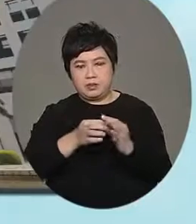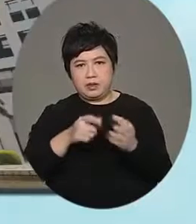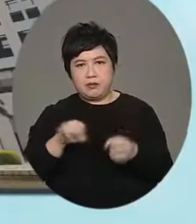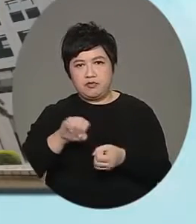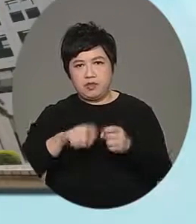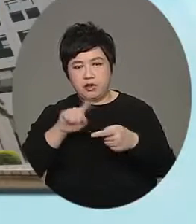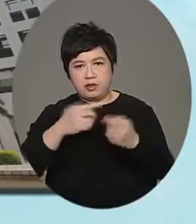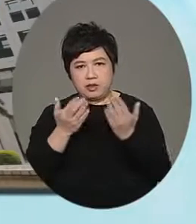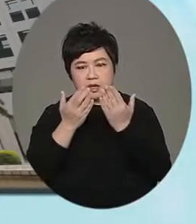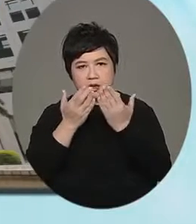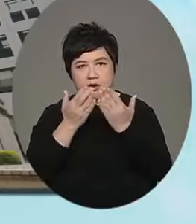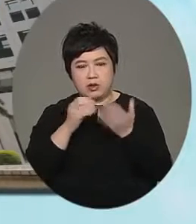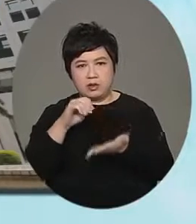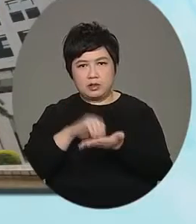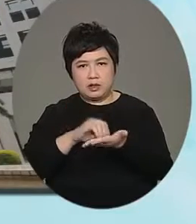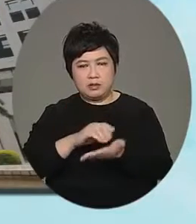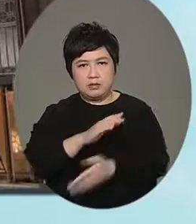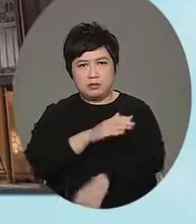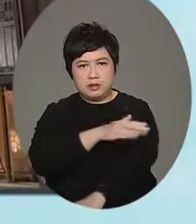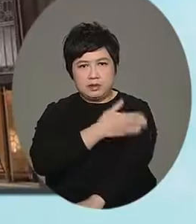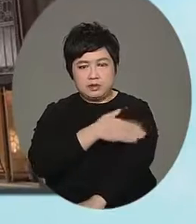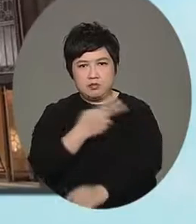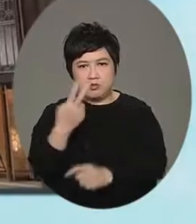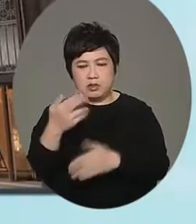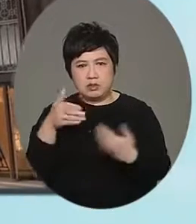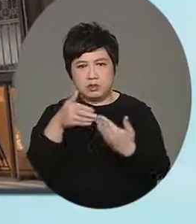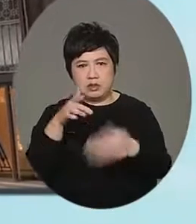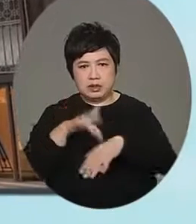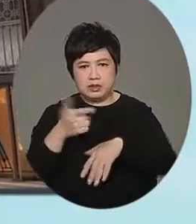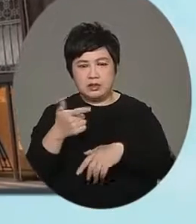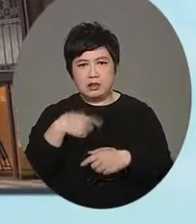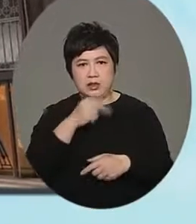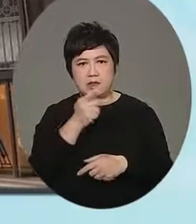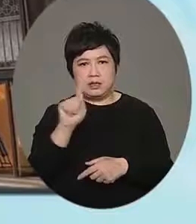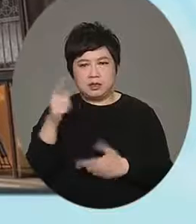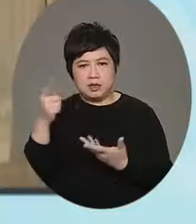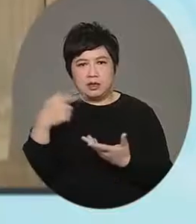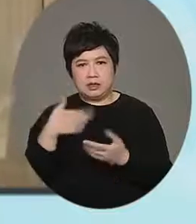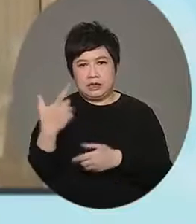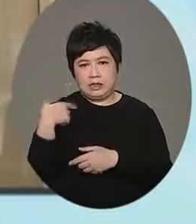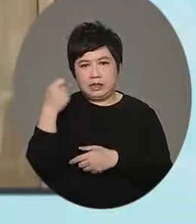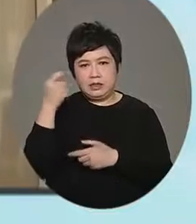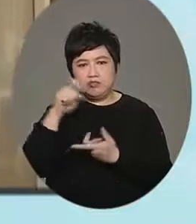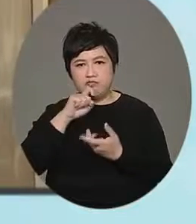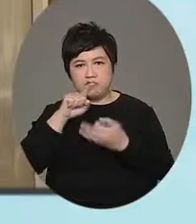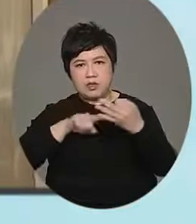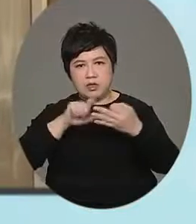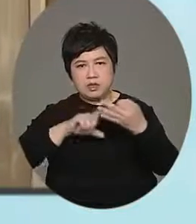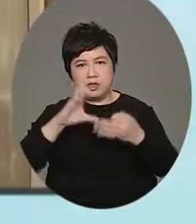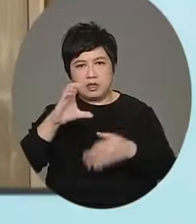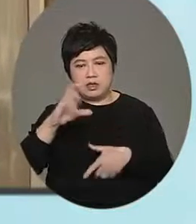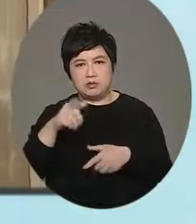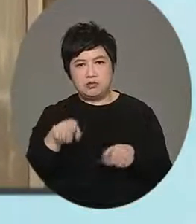大確診職員的2名密切接觸者，還有 K11 廖斯亞卡地亞早前確診員工的一個同